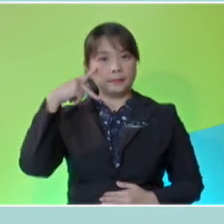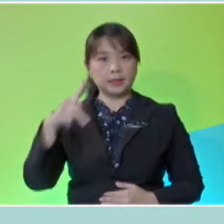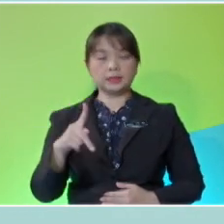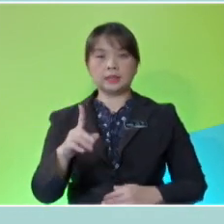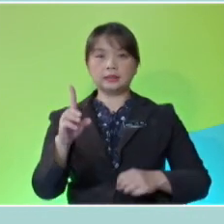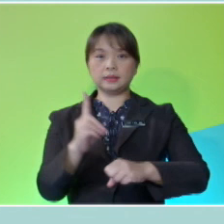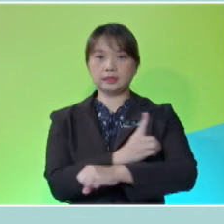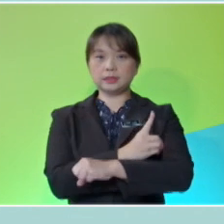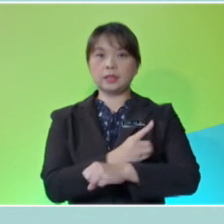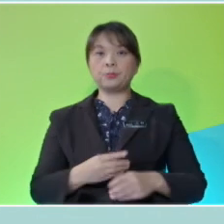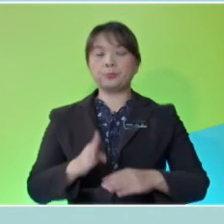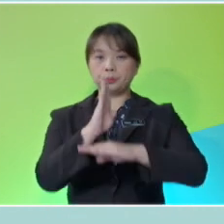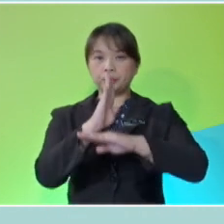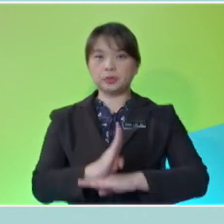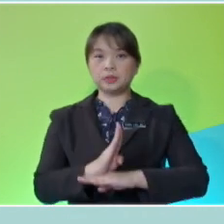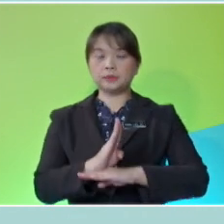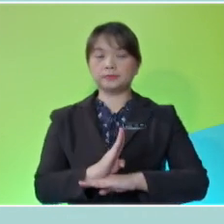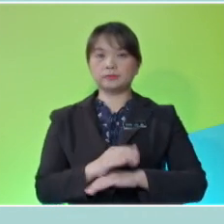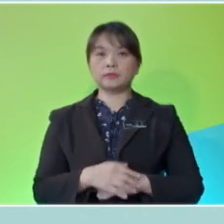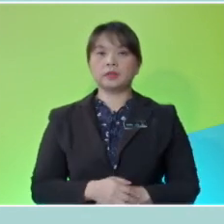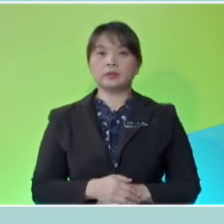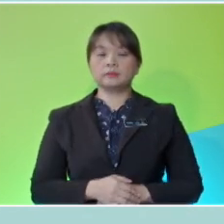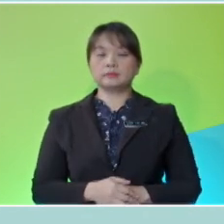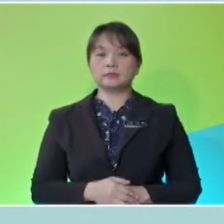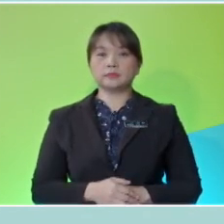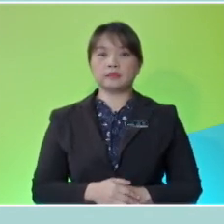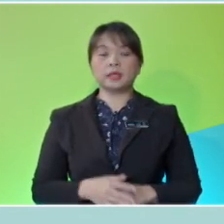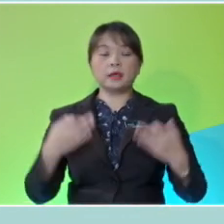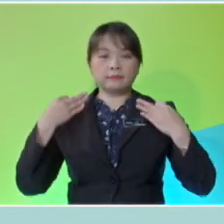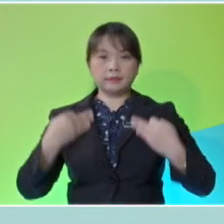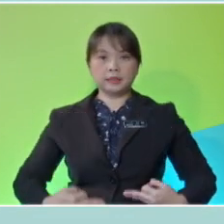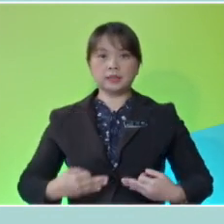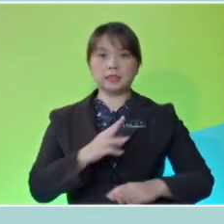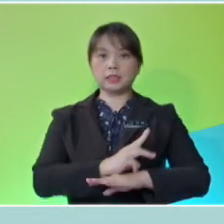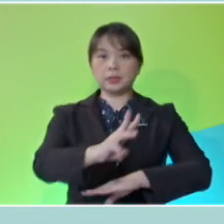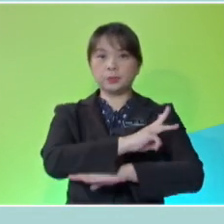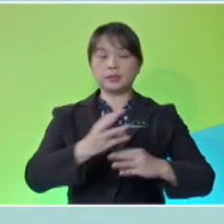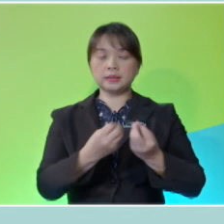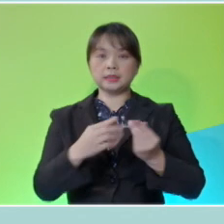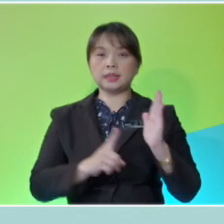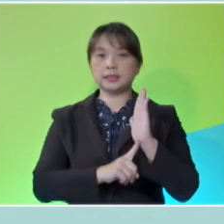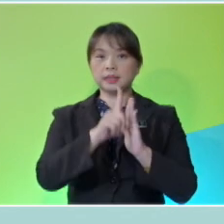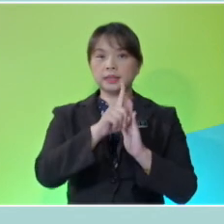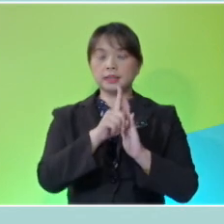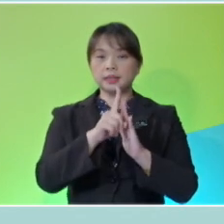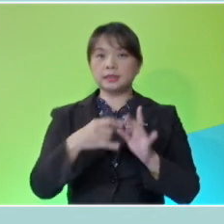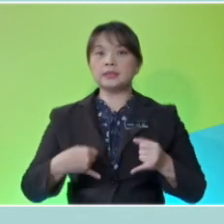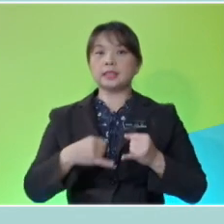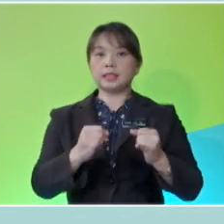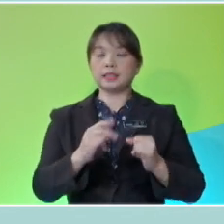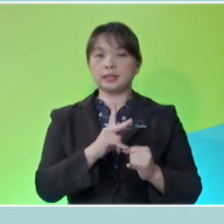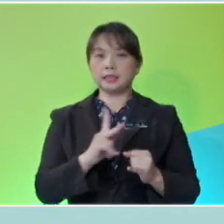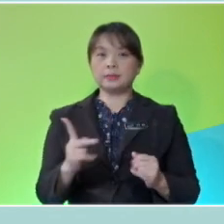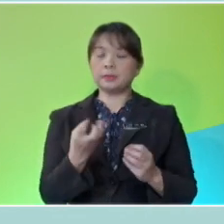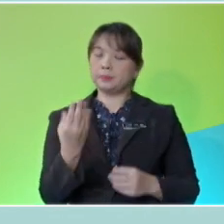ciri Ke kawasan Tanah Tinggi di mana kawasan Tanah Tinggi dapat dijalankan beberapa pembinaan dan juga